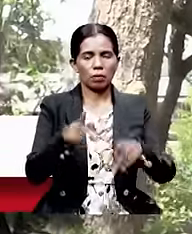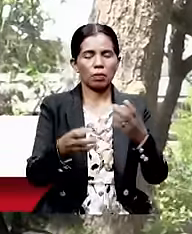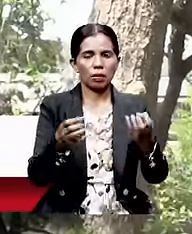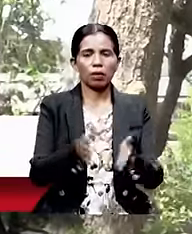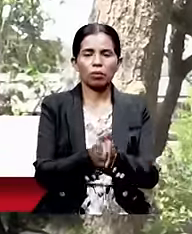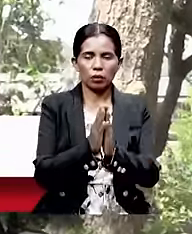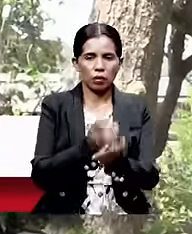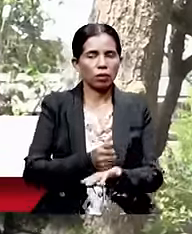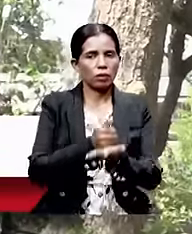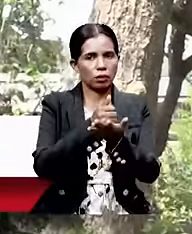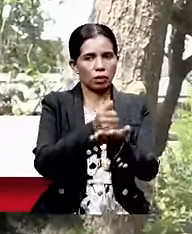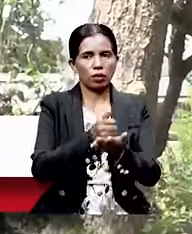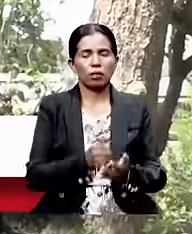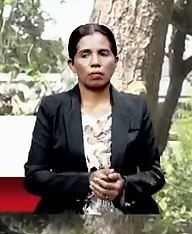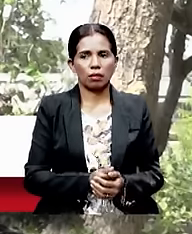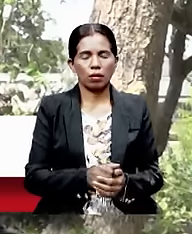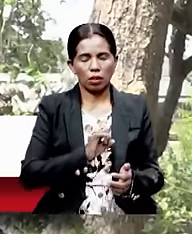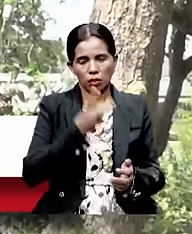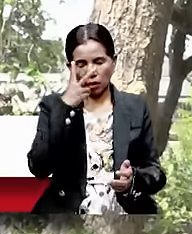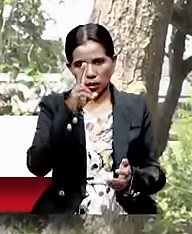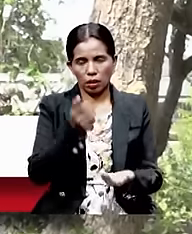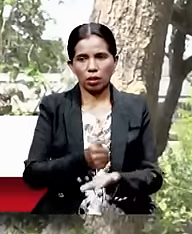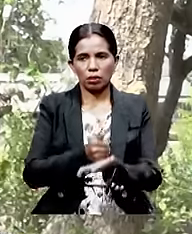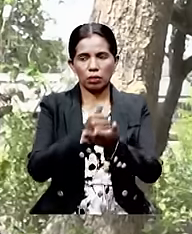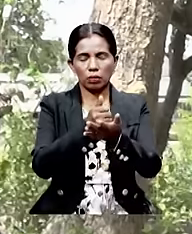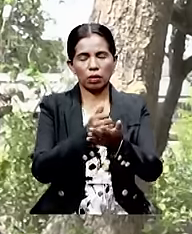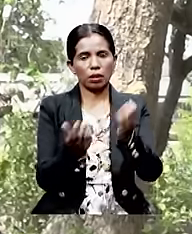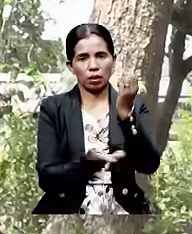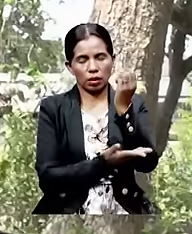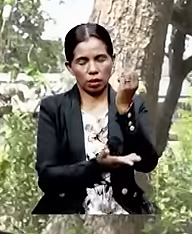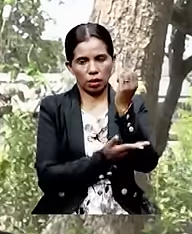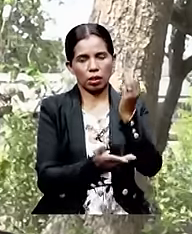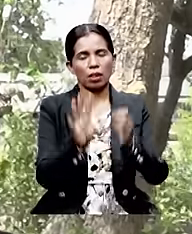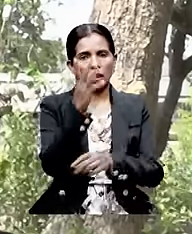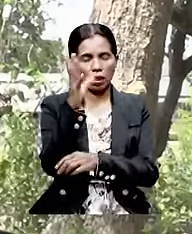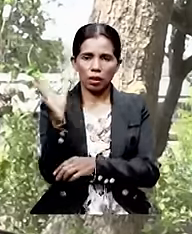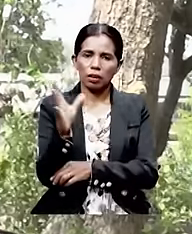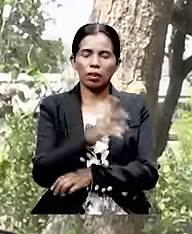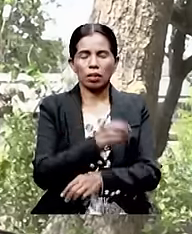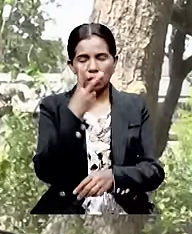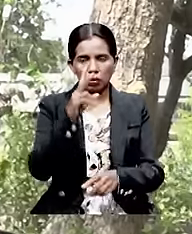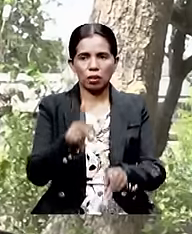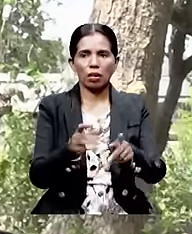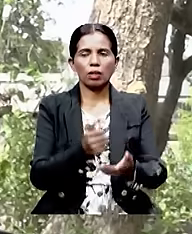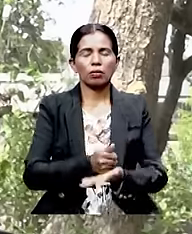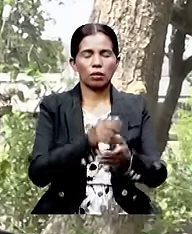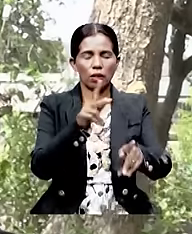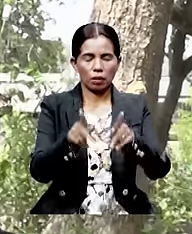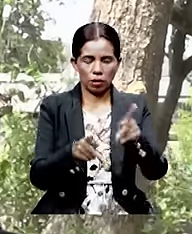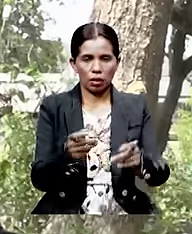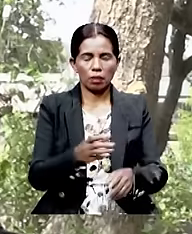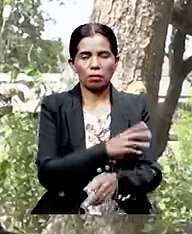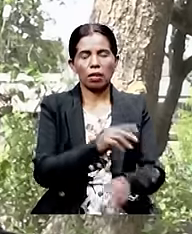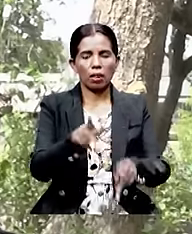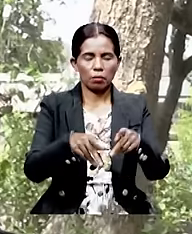nia tala barak hare nia azura ia parte he ai azura maluk sira aruma ai bai mfang